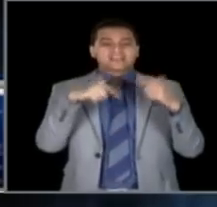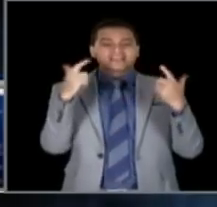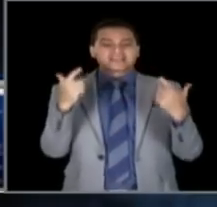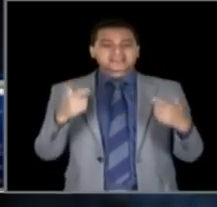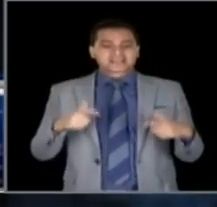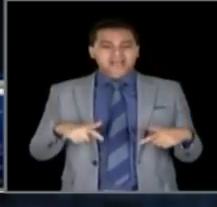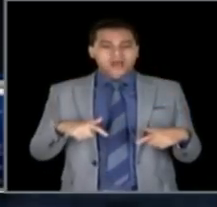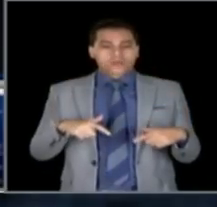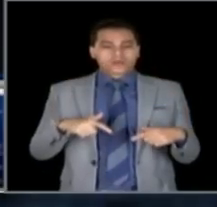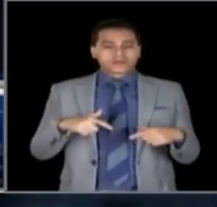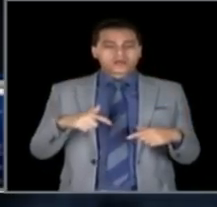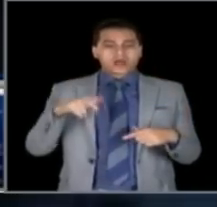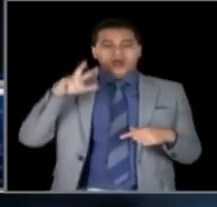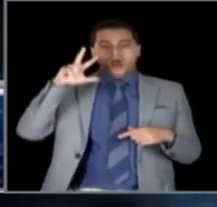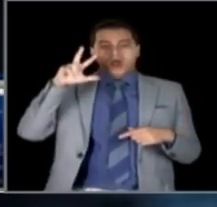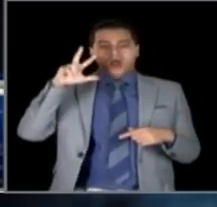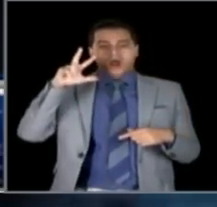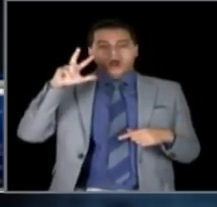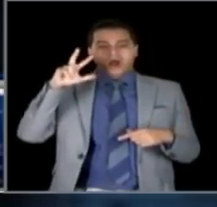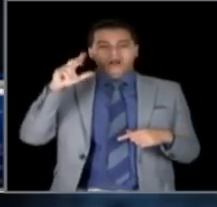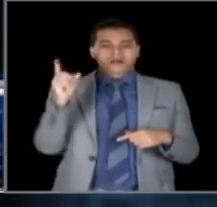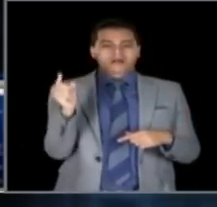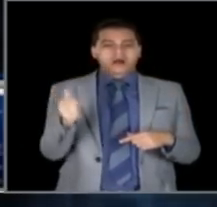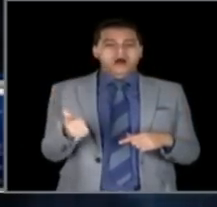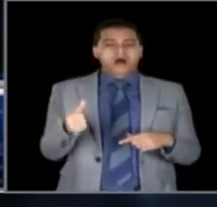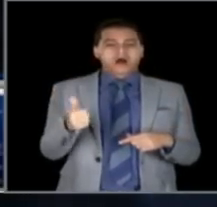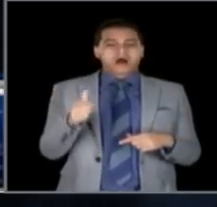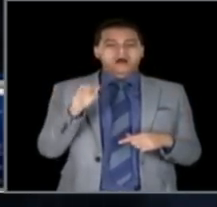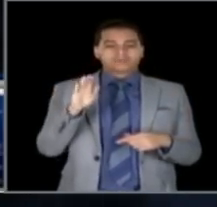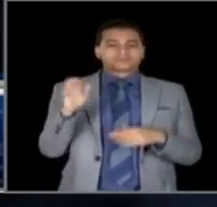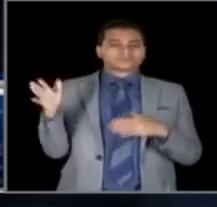كم عدد النجوم على علم دولة الرأس الأخضر؟